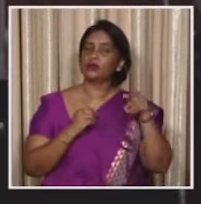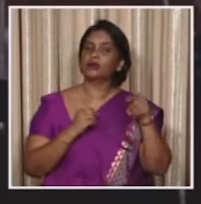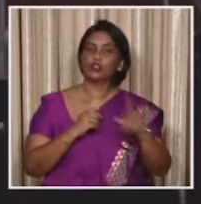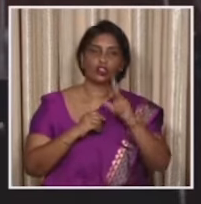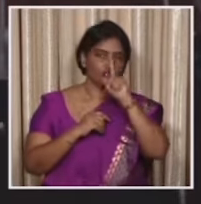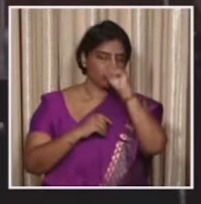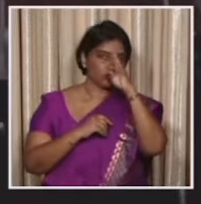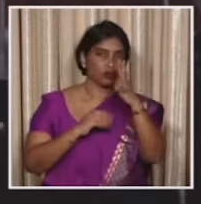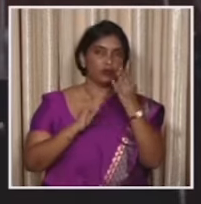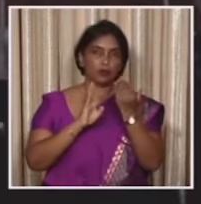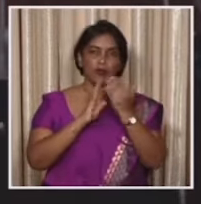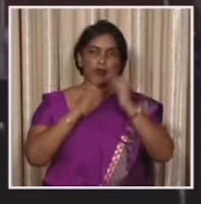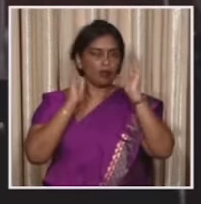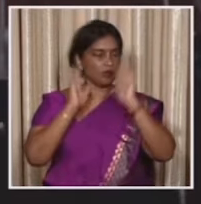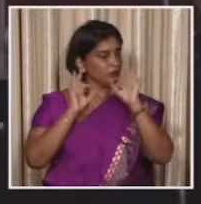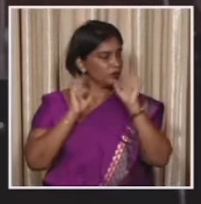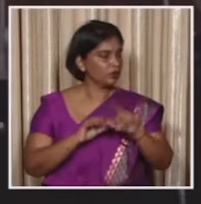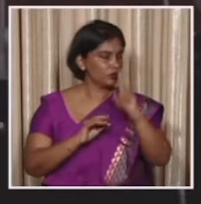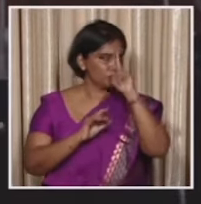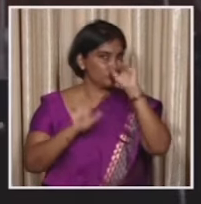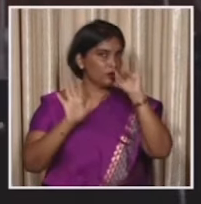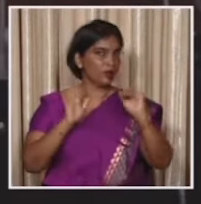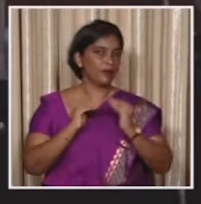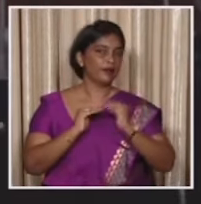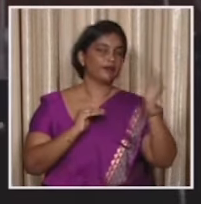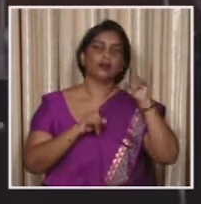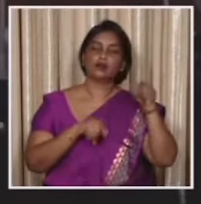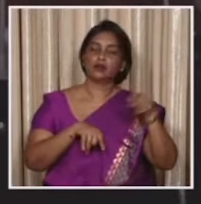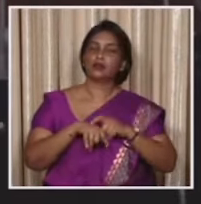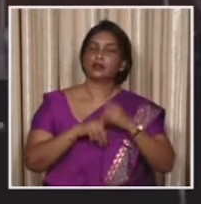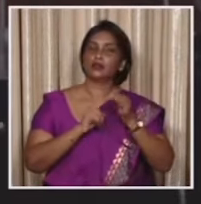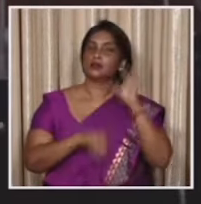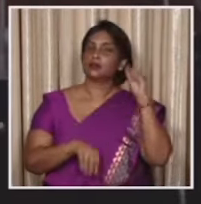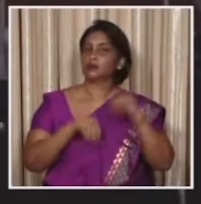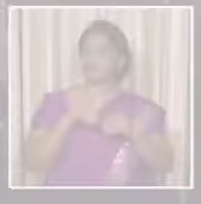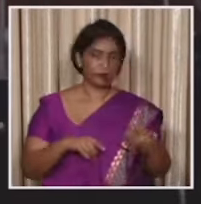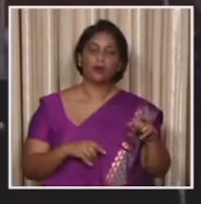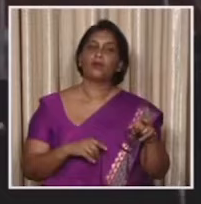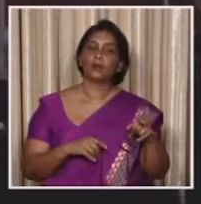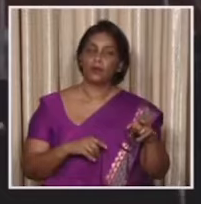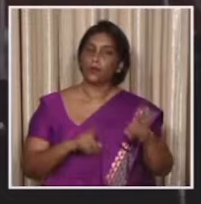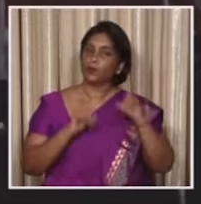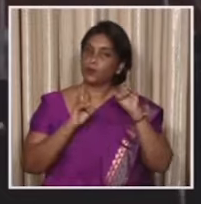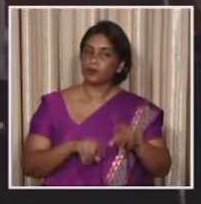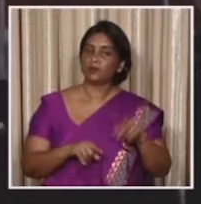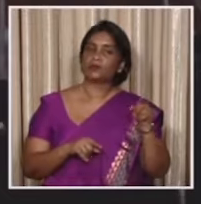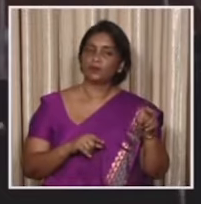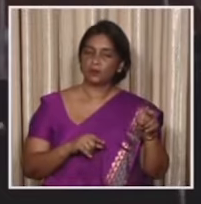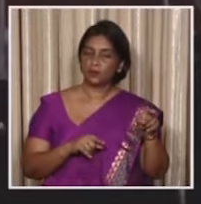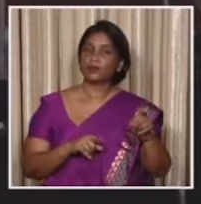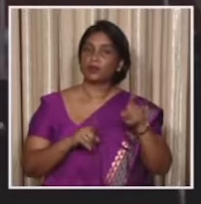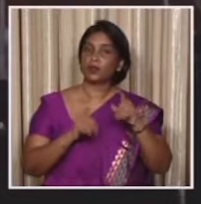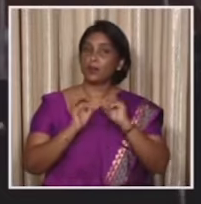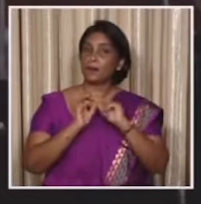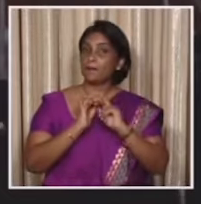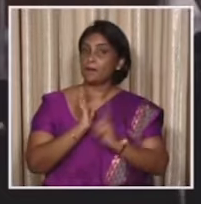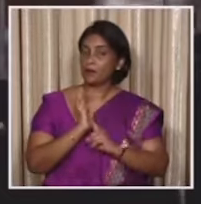සති 4 නෝඩු, සති 6 නොවැඩි කාලයක් තුළ ජනාධිපතිවරණය පවත්වන්න ඕනි. ඒ වගේම එම